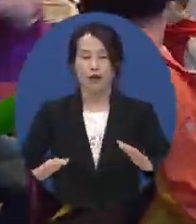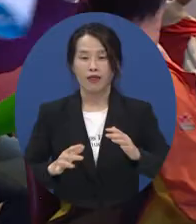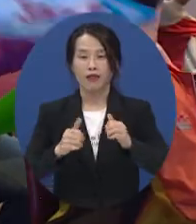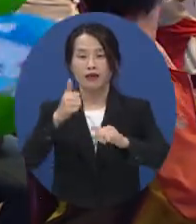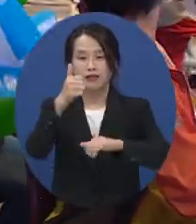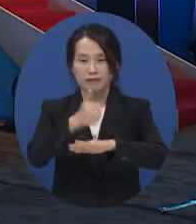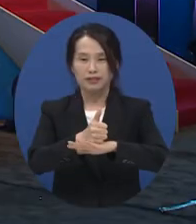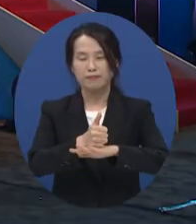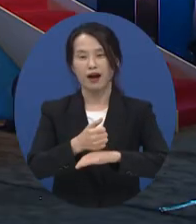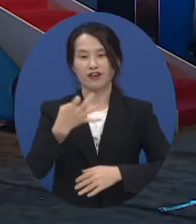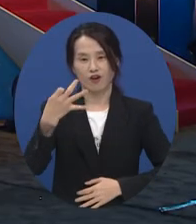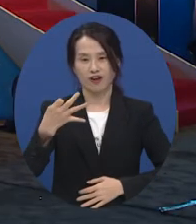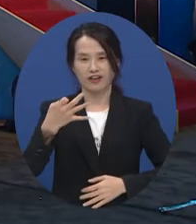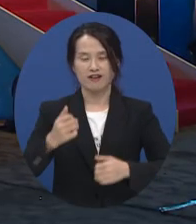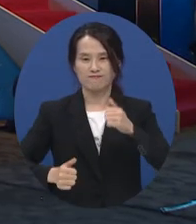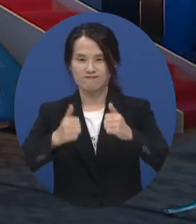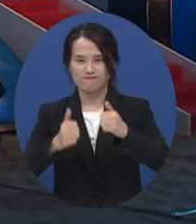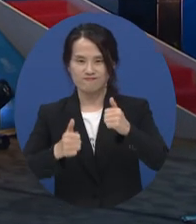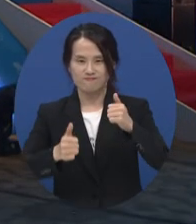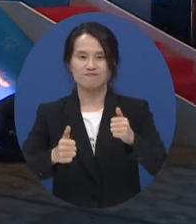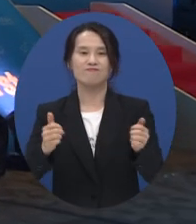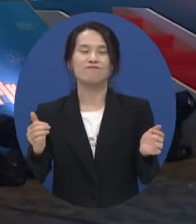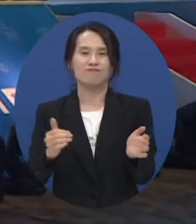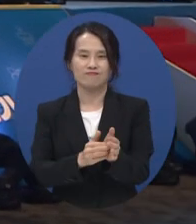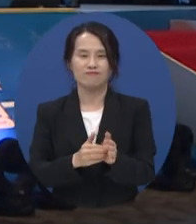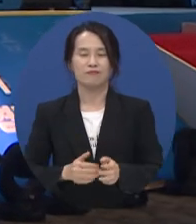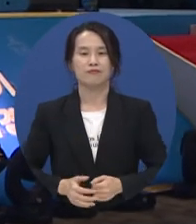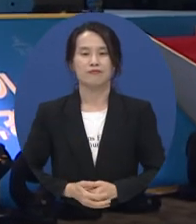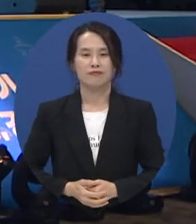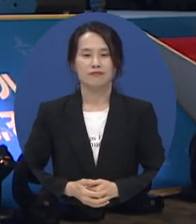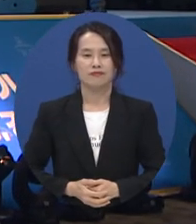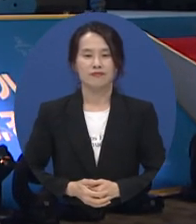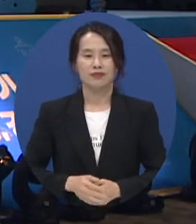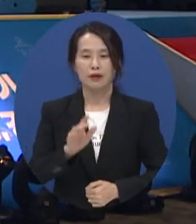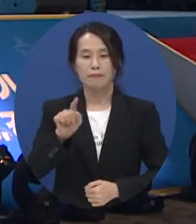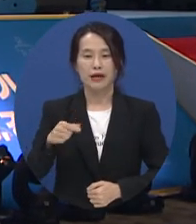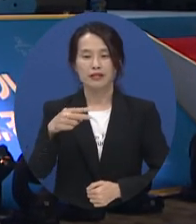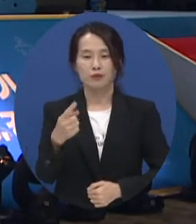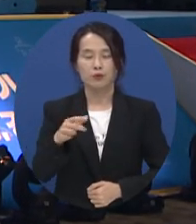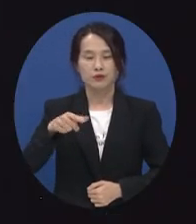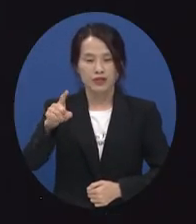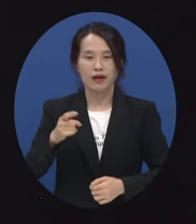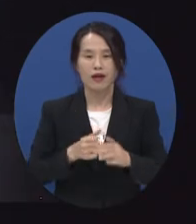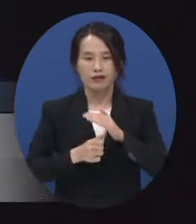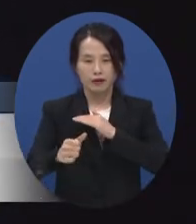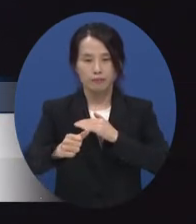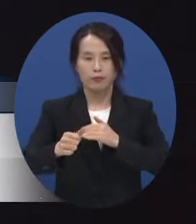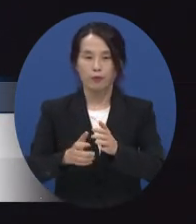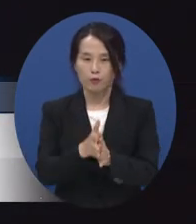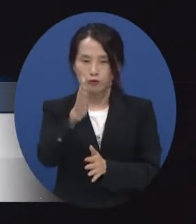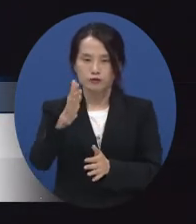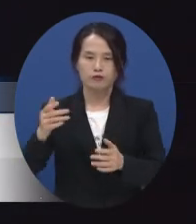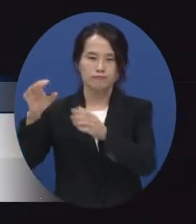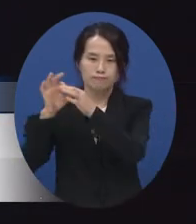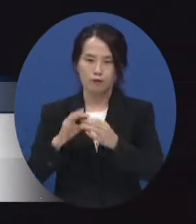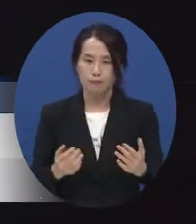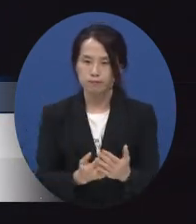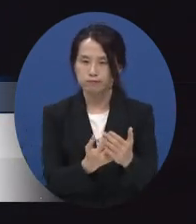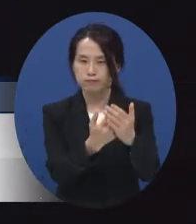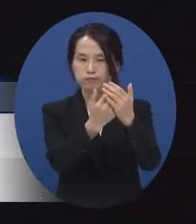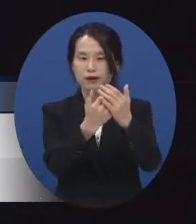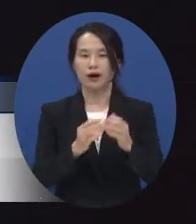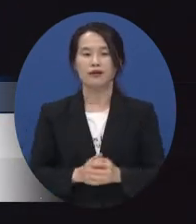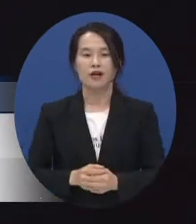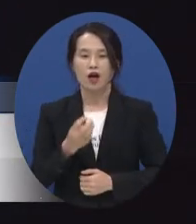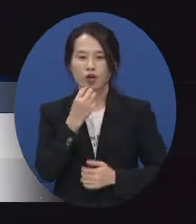경제 살리기라는 목표 하나로 본선에 올랐습니다. 반도체 대표 도시로서의 지속적인 성장과 더